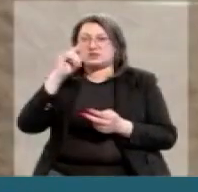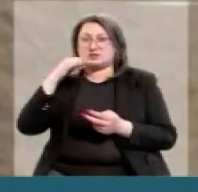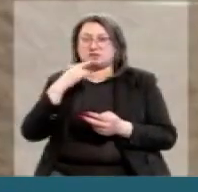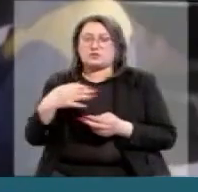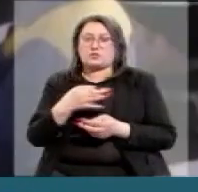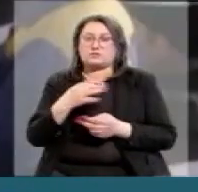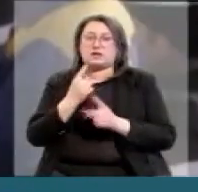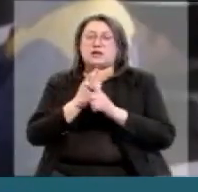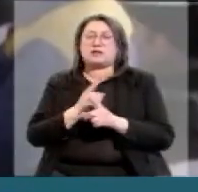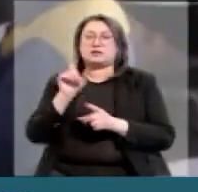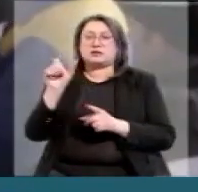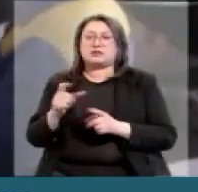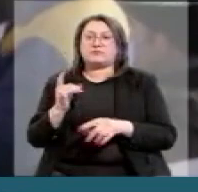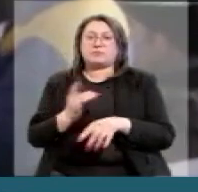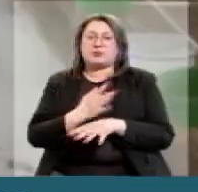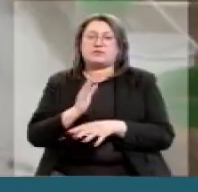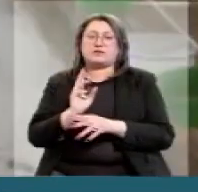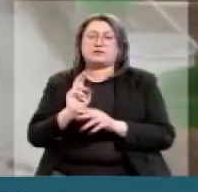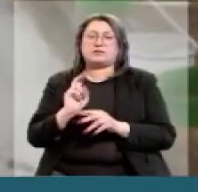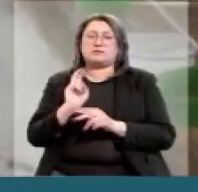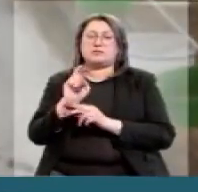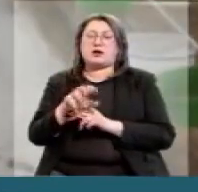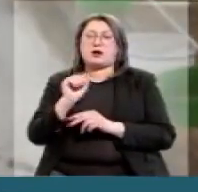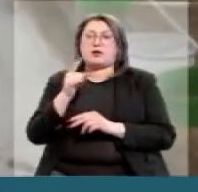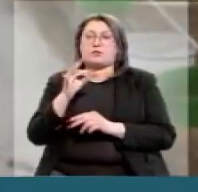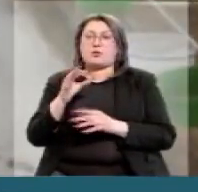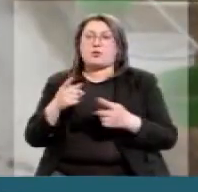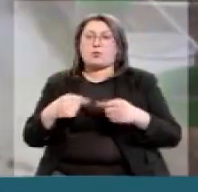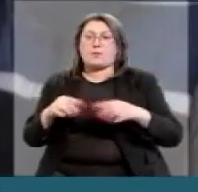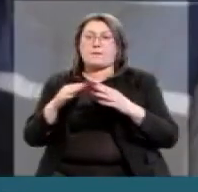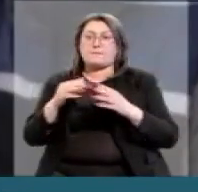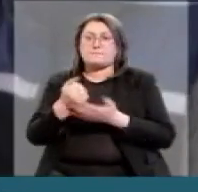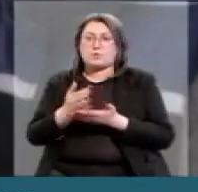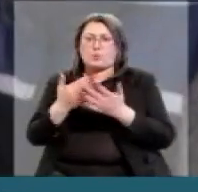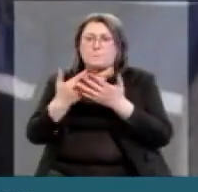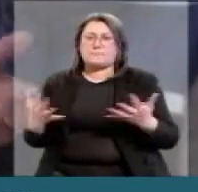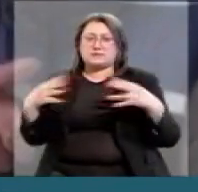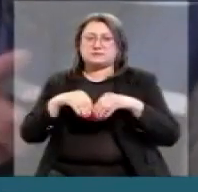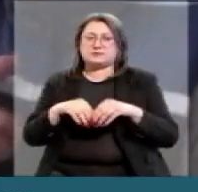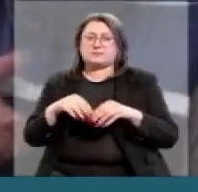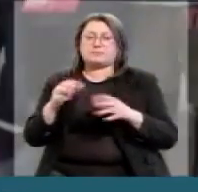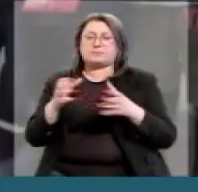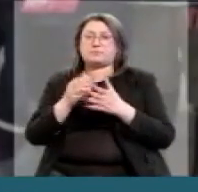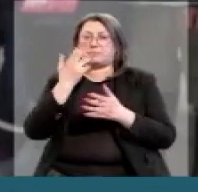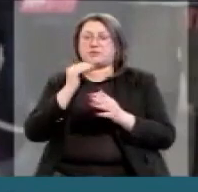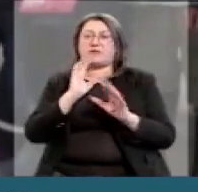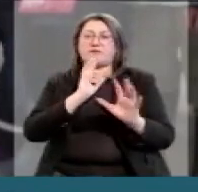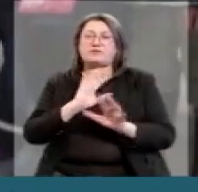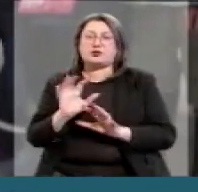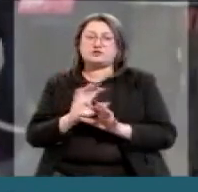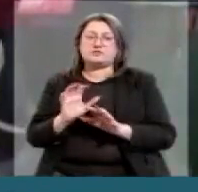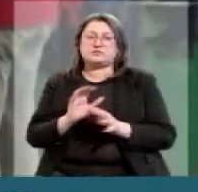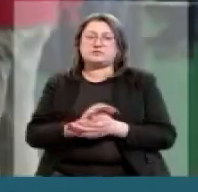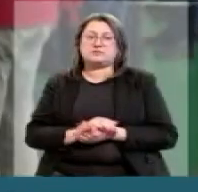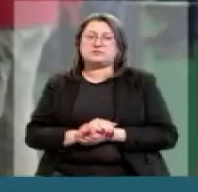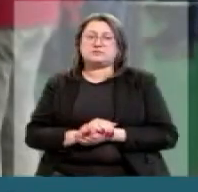ауыл шаруашылық кешенінде болды. Кәсіпорын сүтті бағыттағы ірі қара өсіруге дағдыланған. Үгіт-насихат тобы жұмысшылармен кездесіп, партияның сайлауалды бағдарламасын